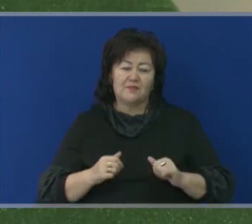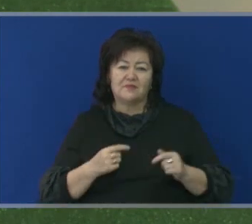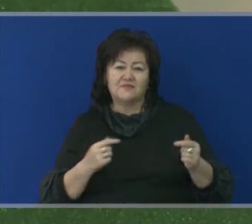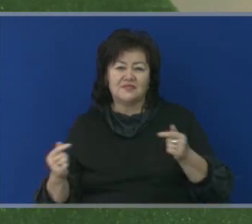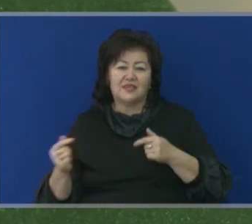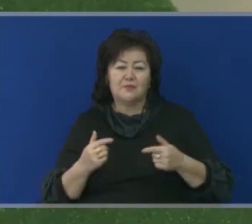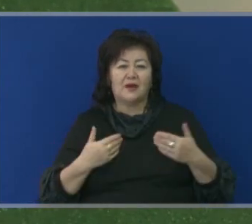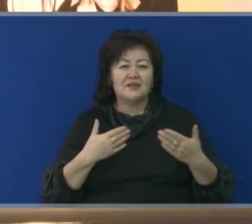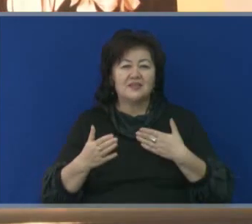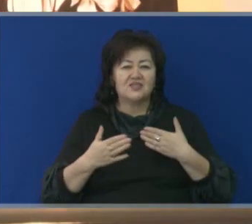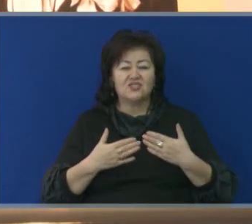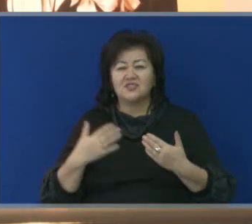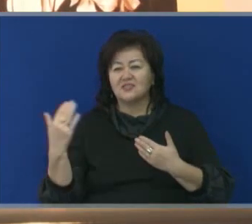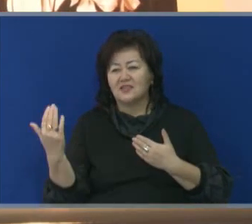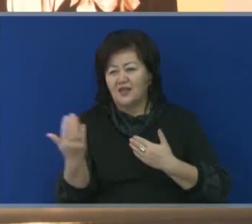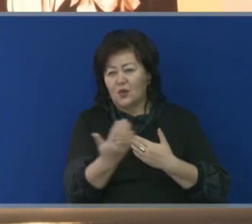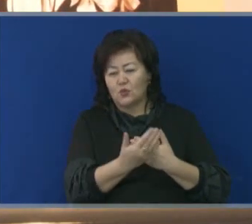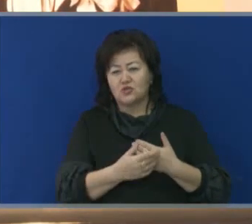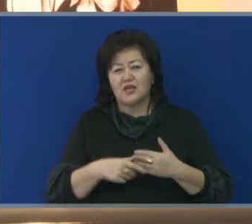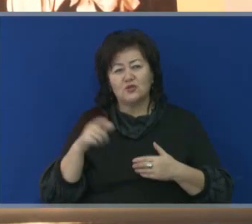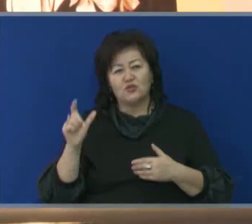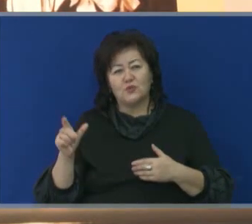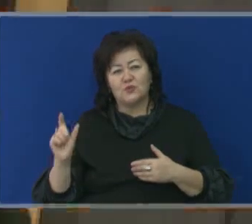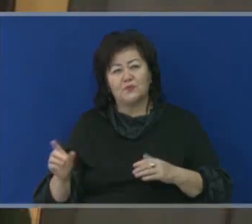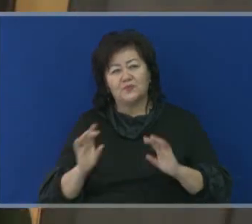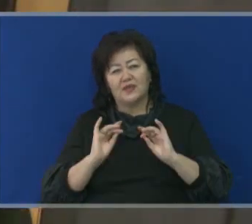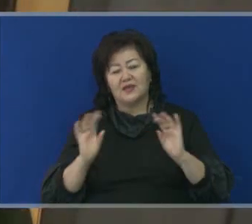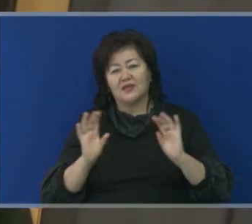взаимоотношений с окружением. В ходе мероприятия книгу распространили